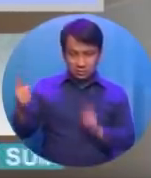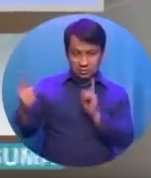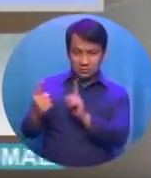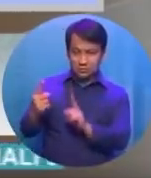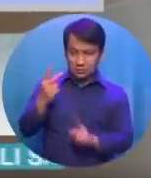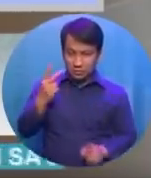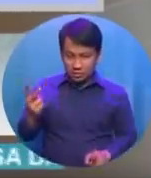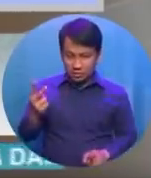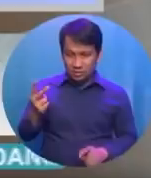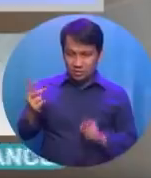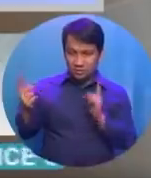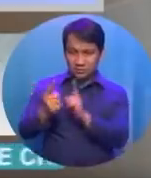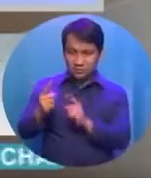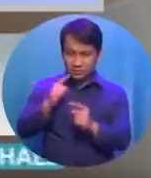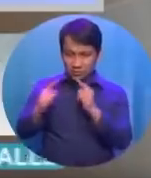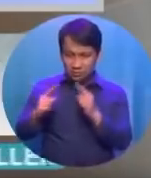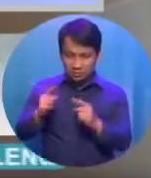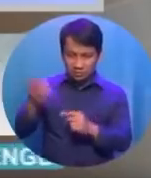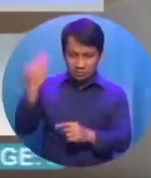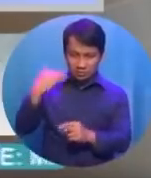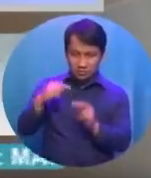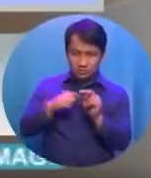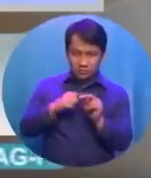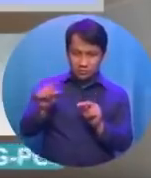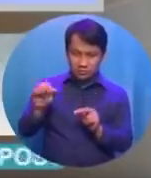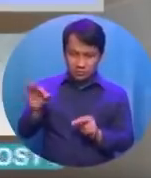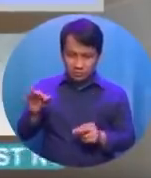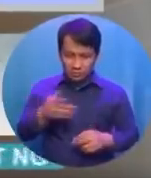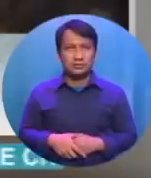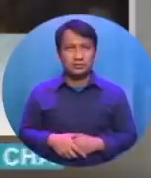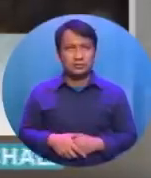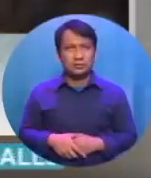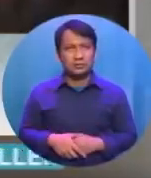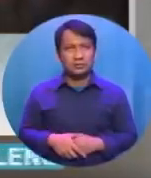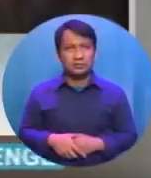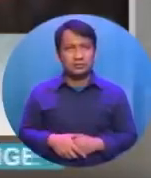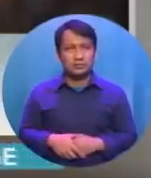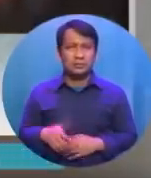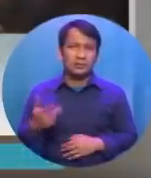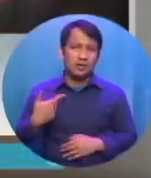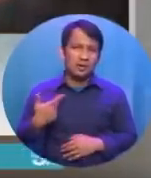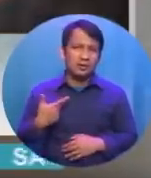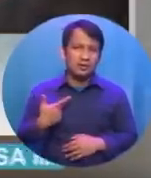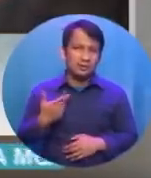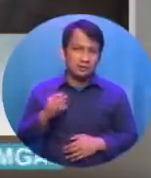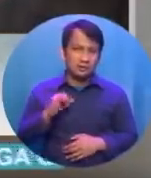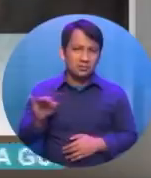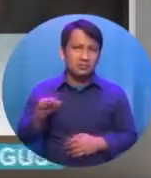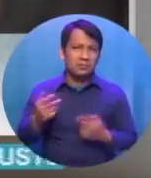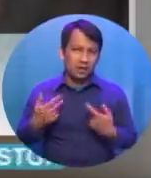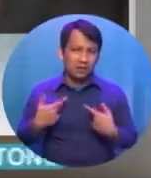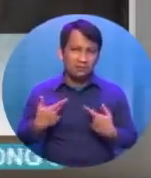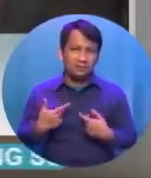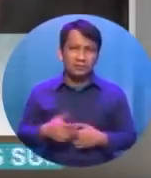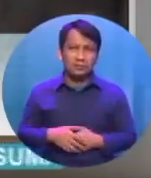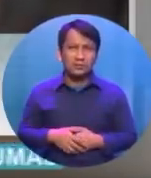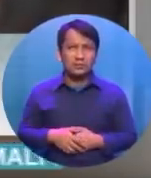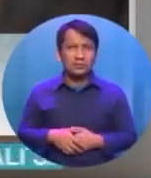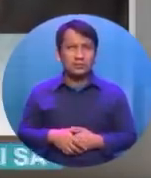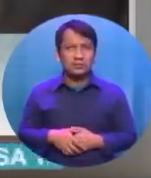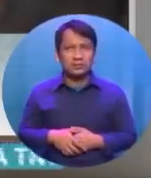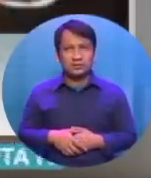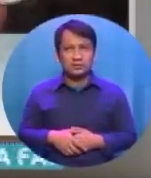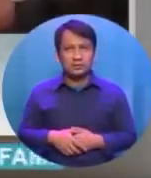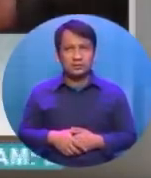makita at makausap nung November 9? May lukso ba ng dugo? Parang mayroon po. Parang mayroon? Oh.